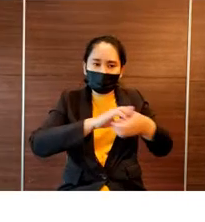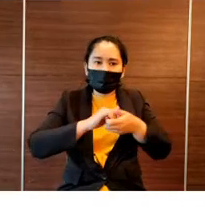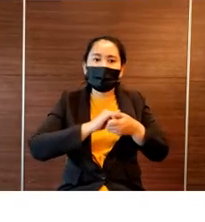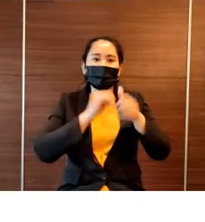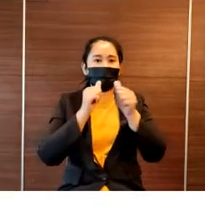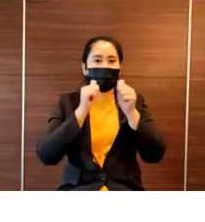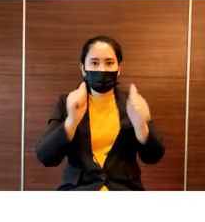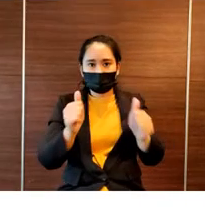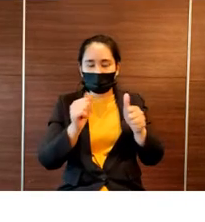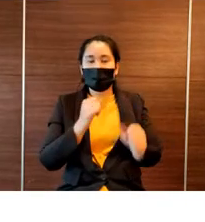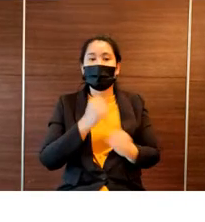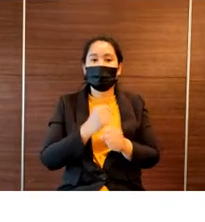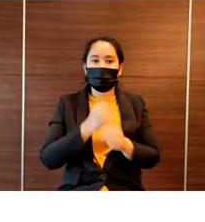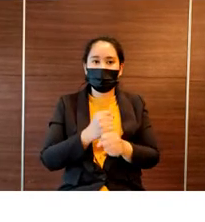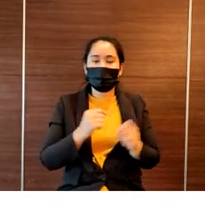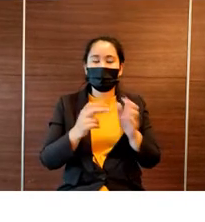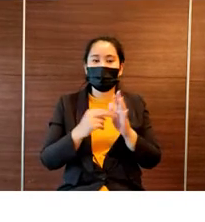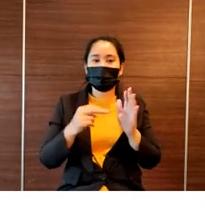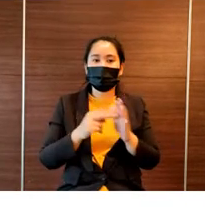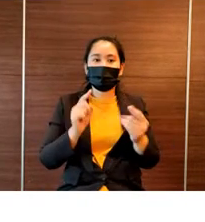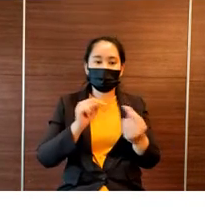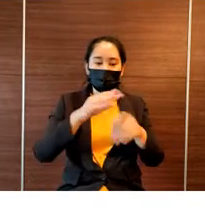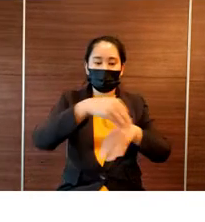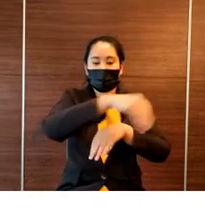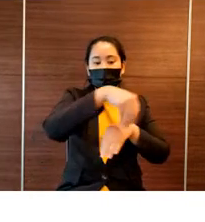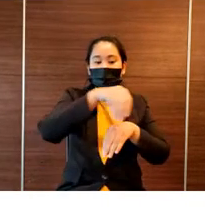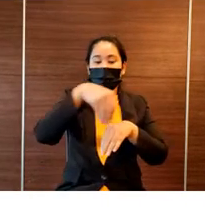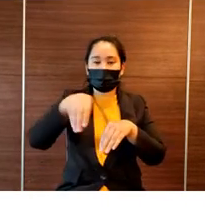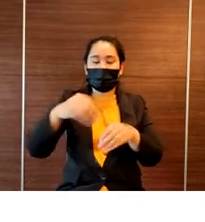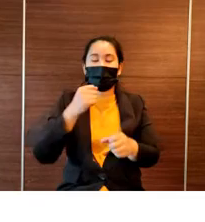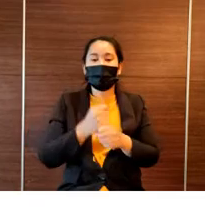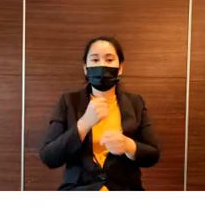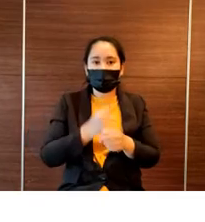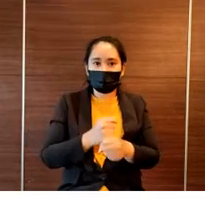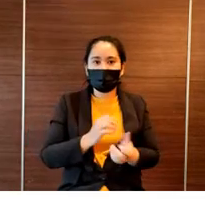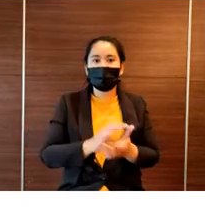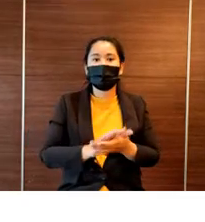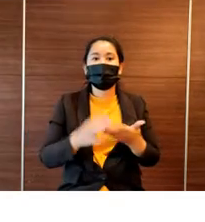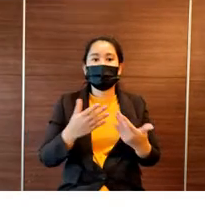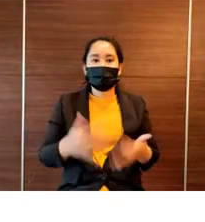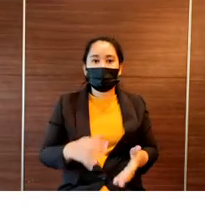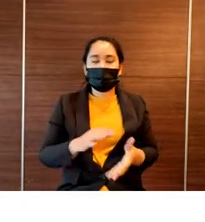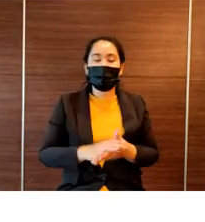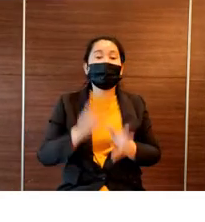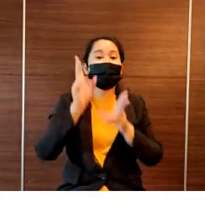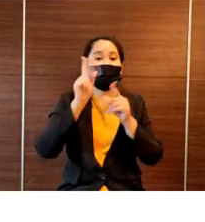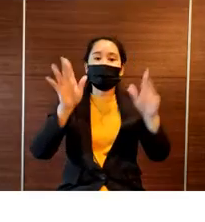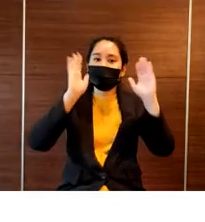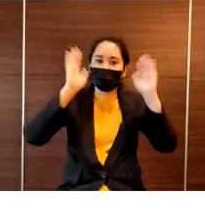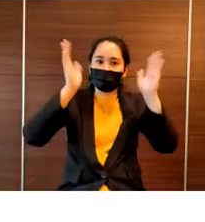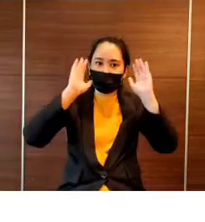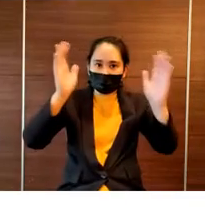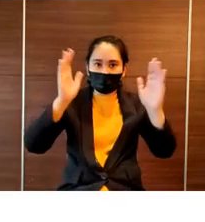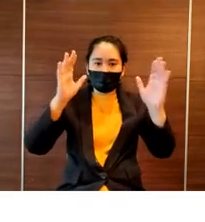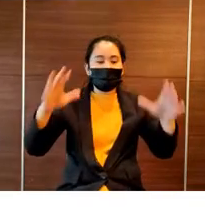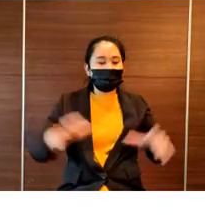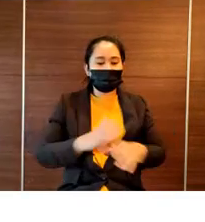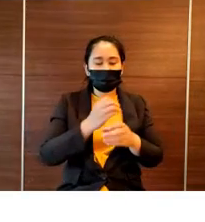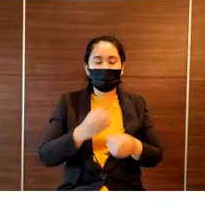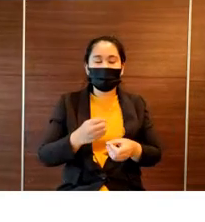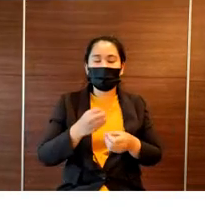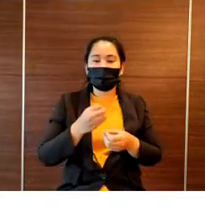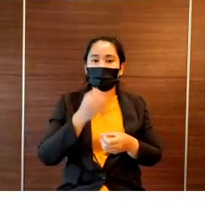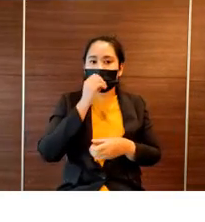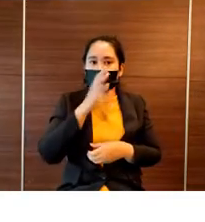ำเรื่องของการเป็นเน็ตเวิร์กแล้วก็ทำมีเมสเซจส่งออกไปด้วยกัน1เมสเซจแต่ละปีอาจจ